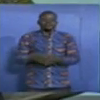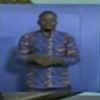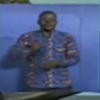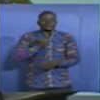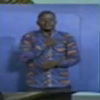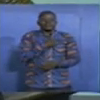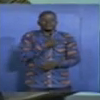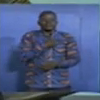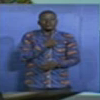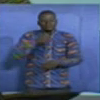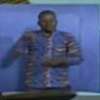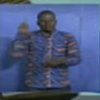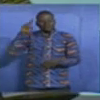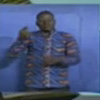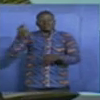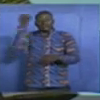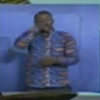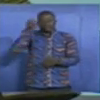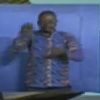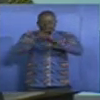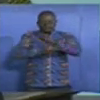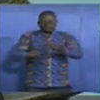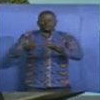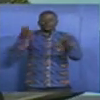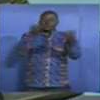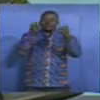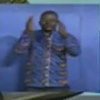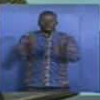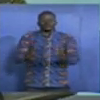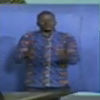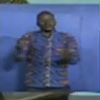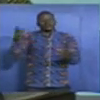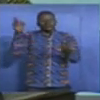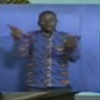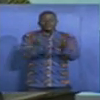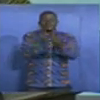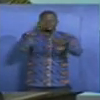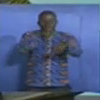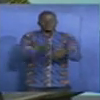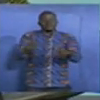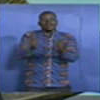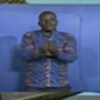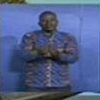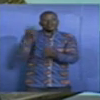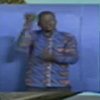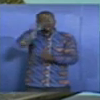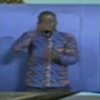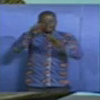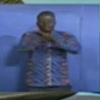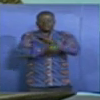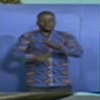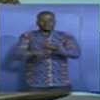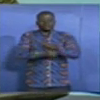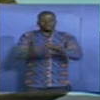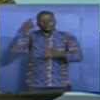à Johannesburg où les étalons du Burkina croisent les crampons en ce moment même contre les Bafana Bafana de l'Afrique du Sud pour